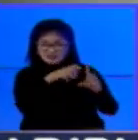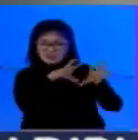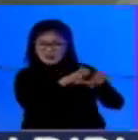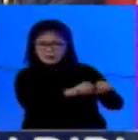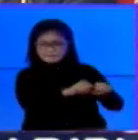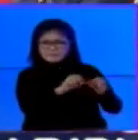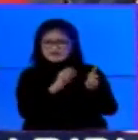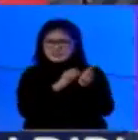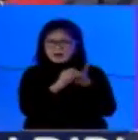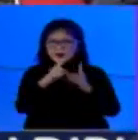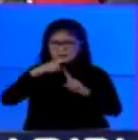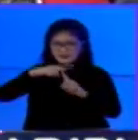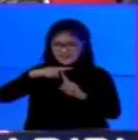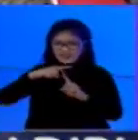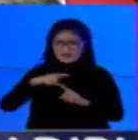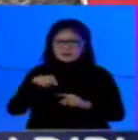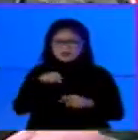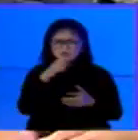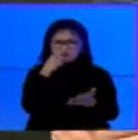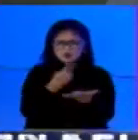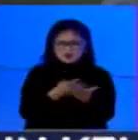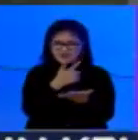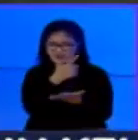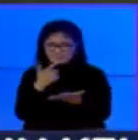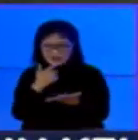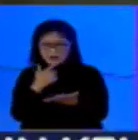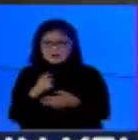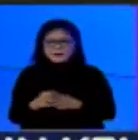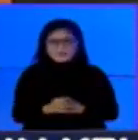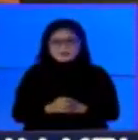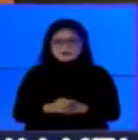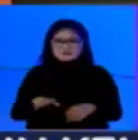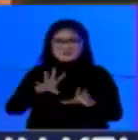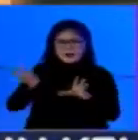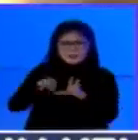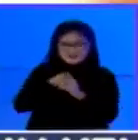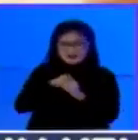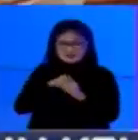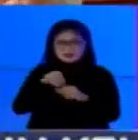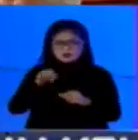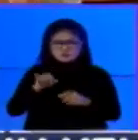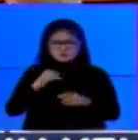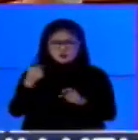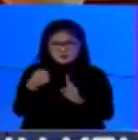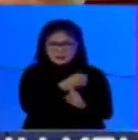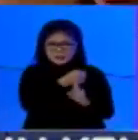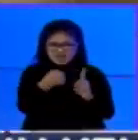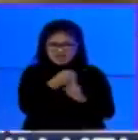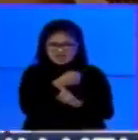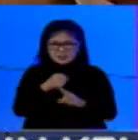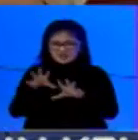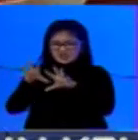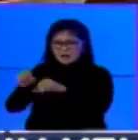rakitan. 3 anak buah Nus Kay yang terlibat penyerangan di Green Lake City ditangkap di Cianjur, Jawa Barat. Kemarin kan 3,